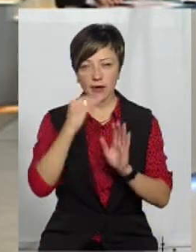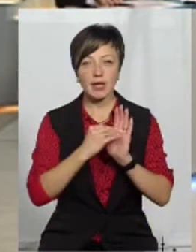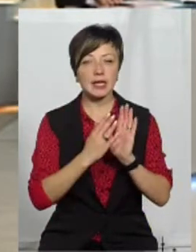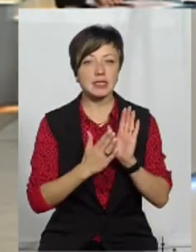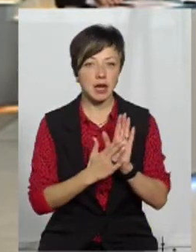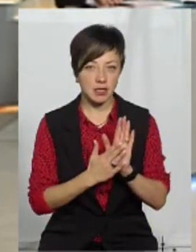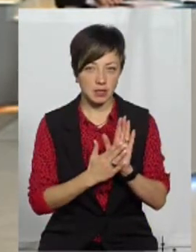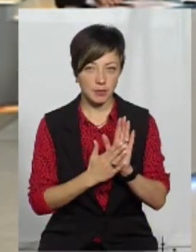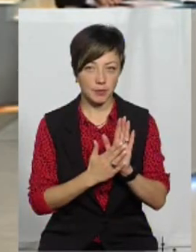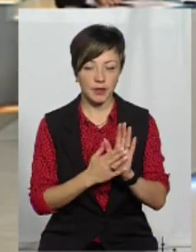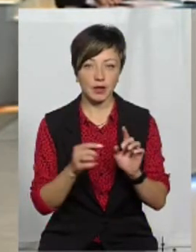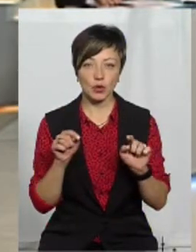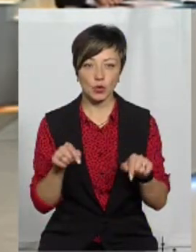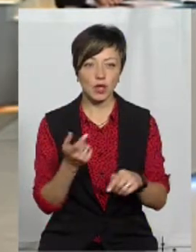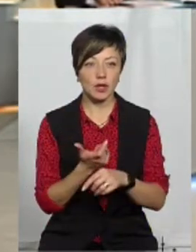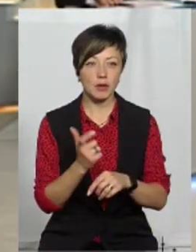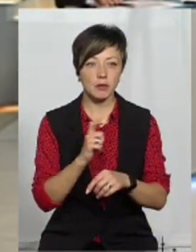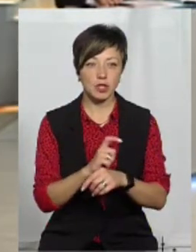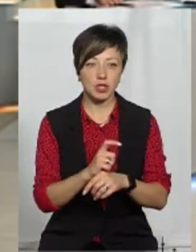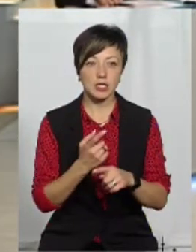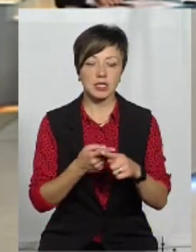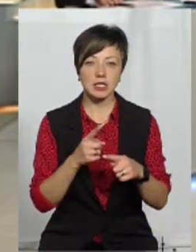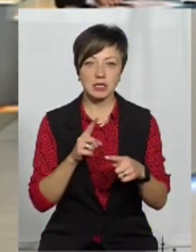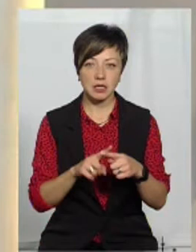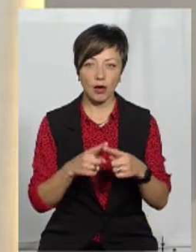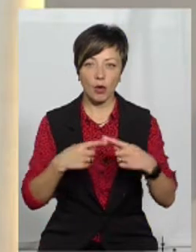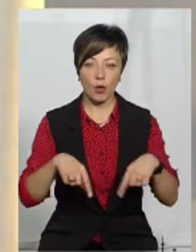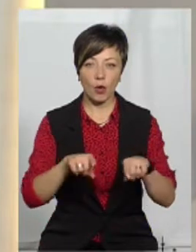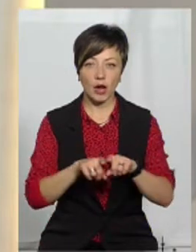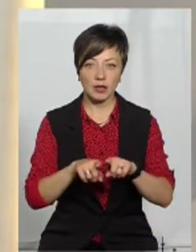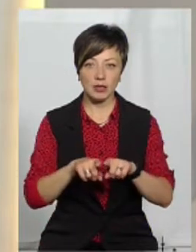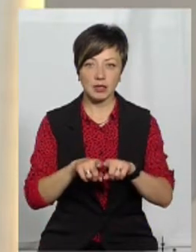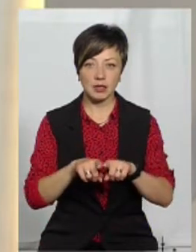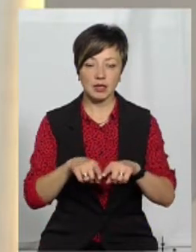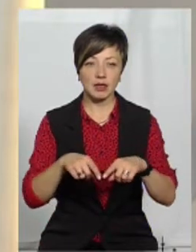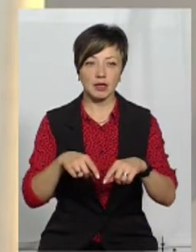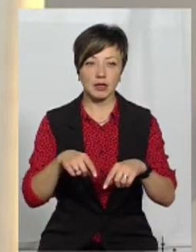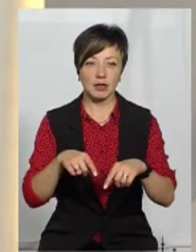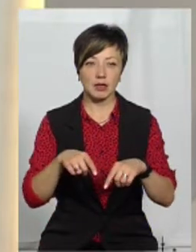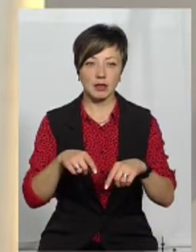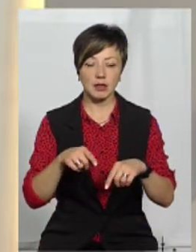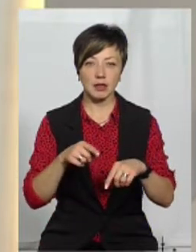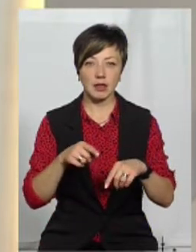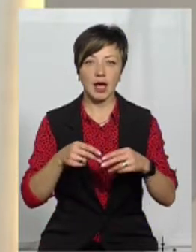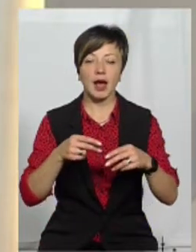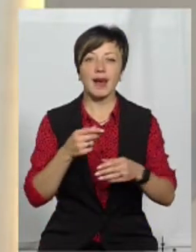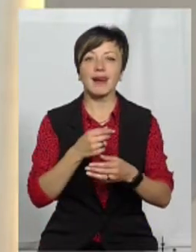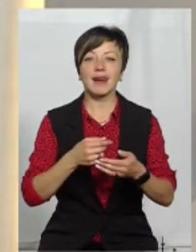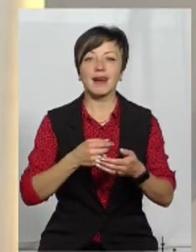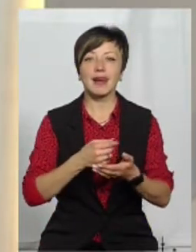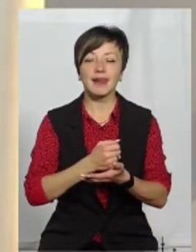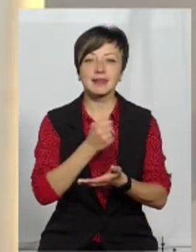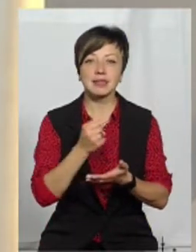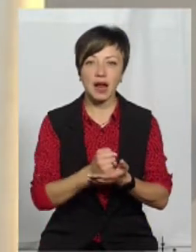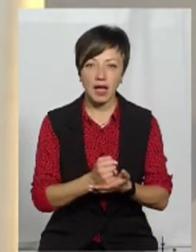реєстрація. Тут найбільше у нас все-таки сегмент роботи – це органи ДРАЦ. Державна реєстрація актів цивільного стану, і приємно казати,